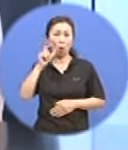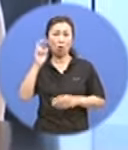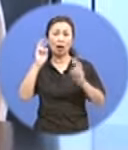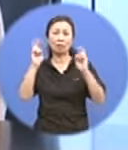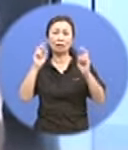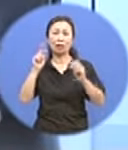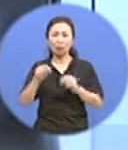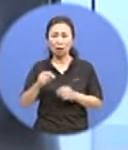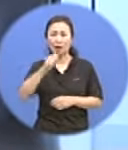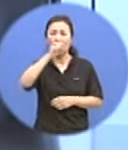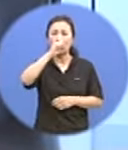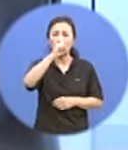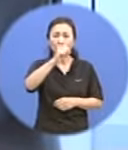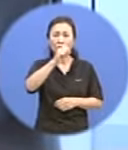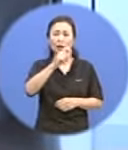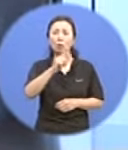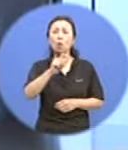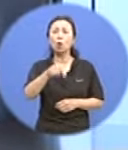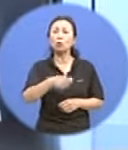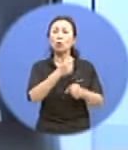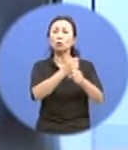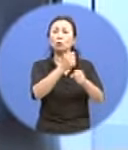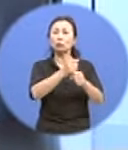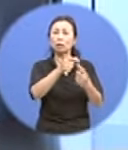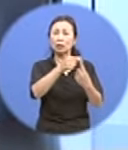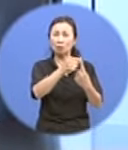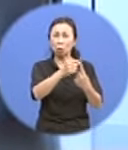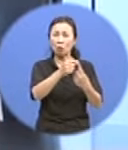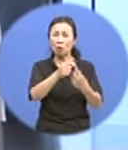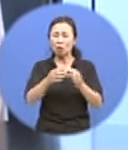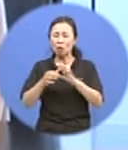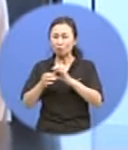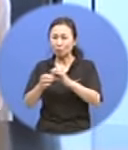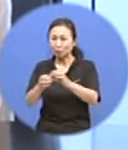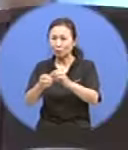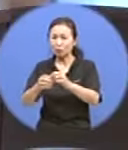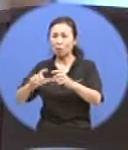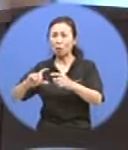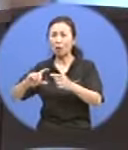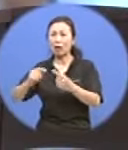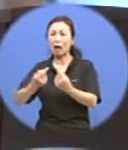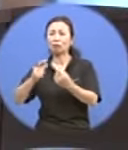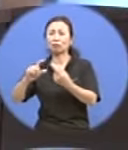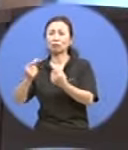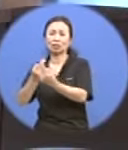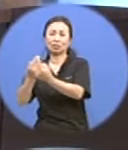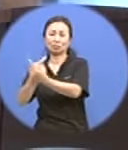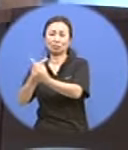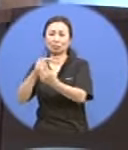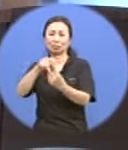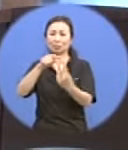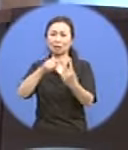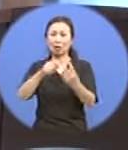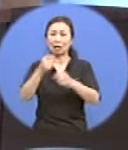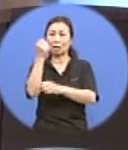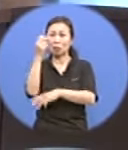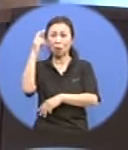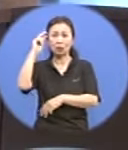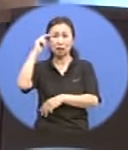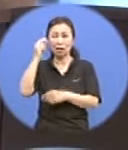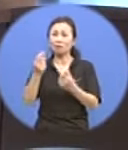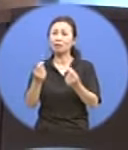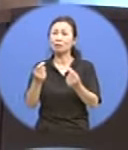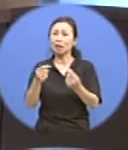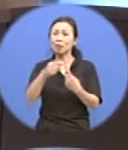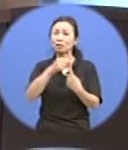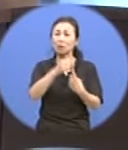して絶えざる革新というのを基本理念に掲げていらっしゃいますが、まず良きものづくりという、それに込め